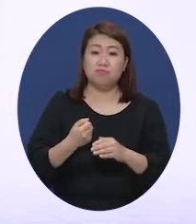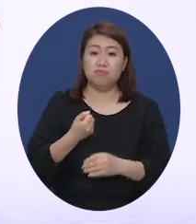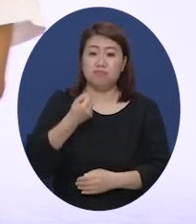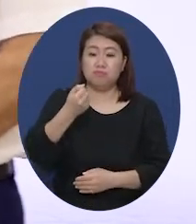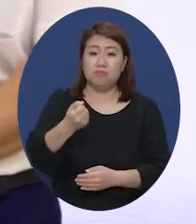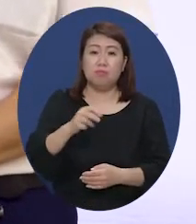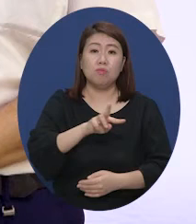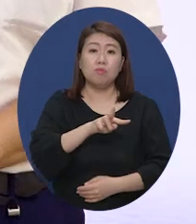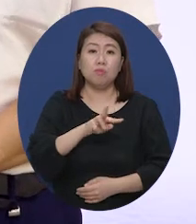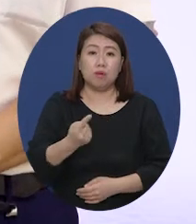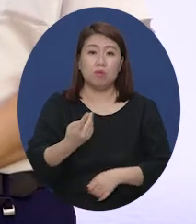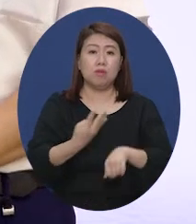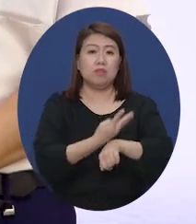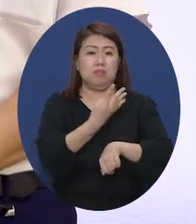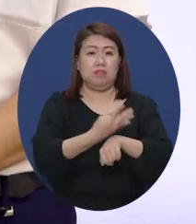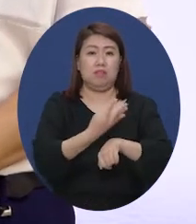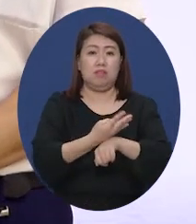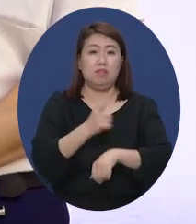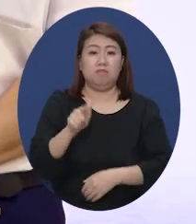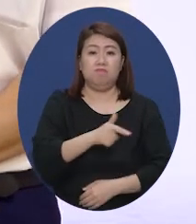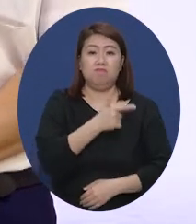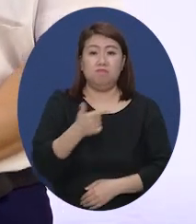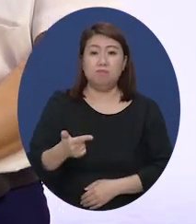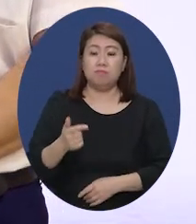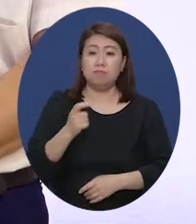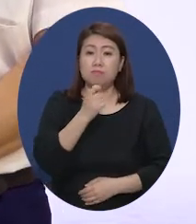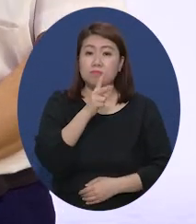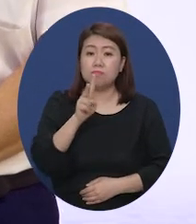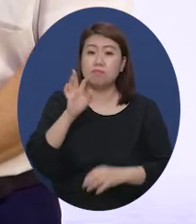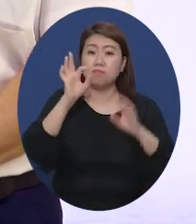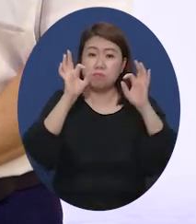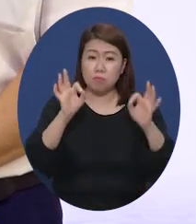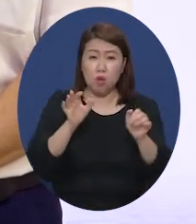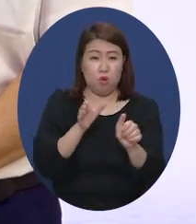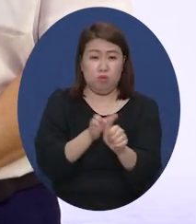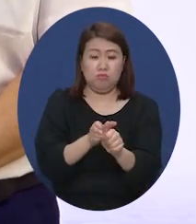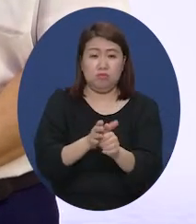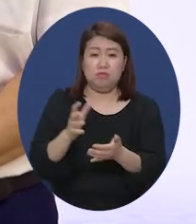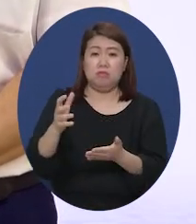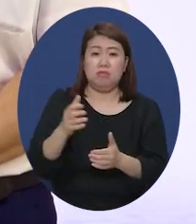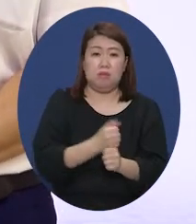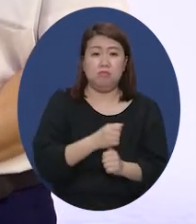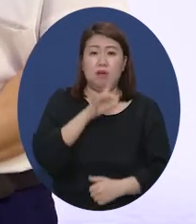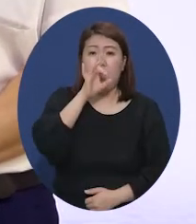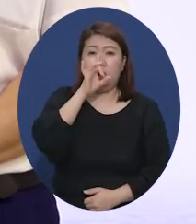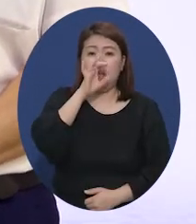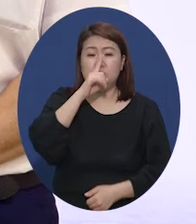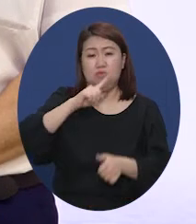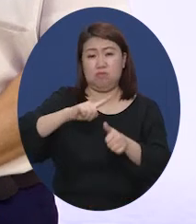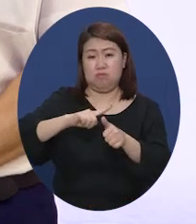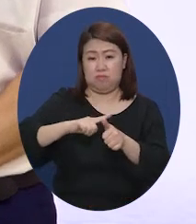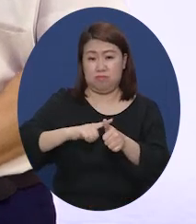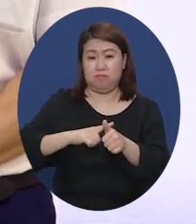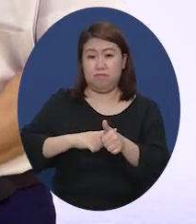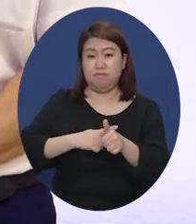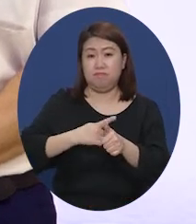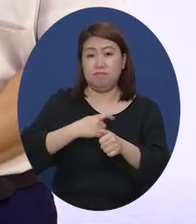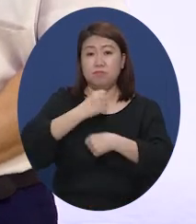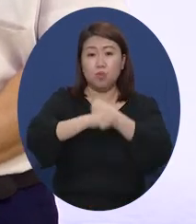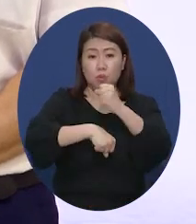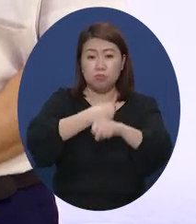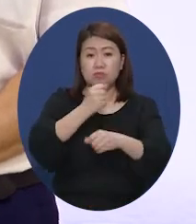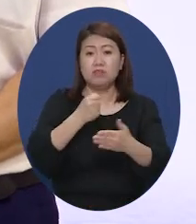그래서 TV를 4시간 정도 하루에 시청한다고 합니다. 거북이를 잡으면 안 됩니다. 천연 보호 동물이기